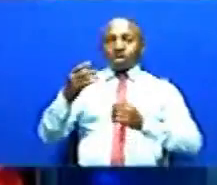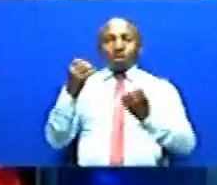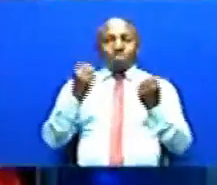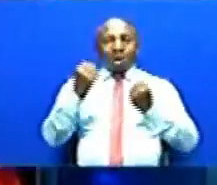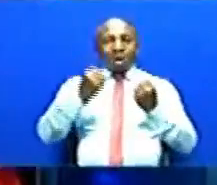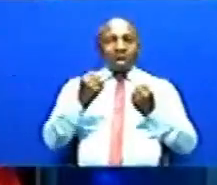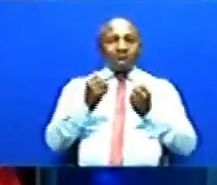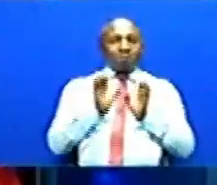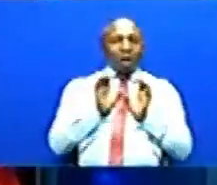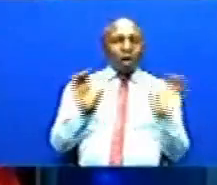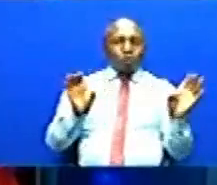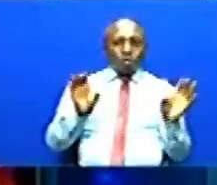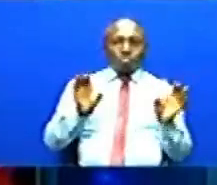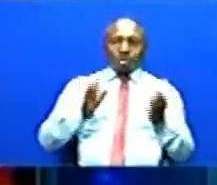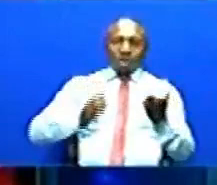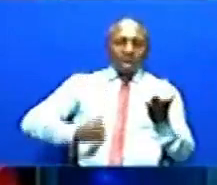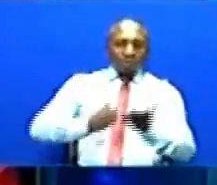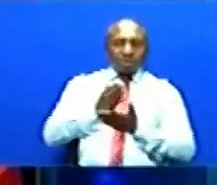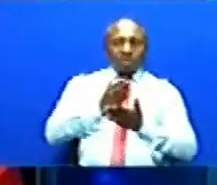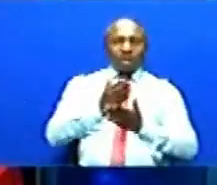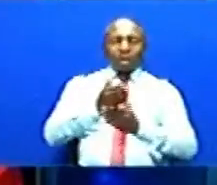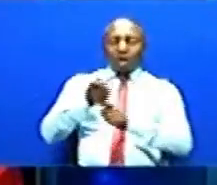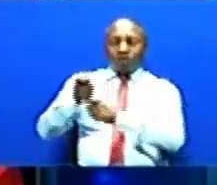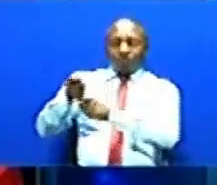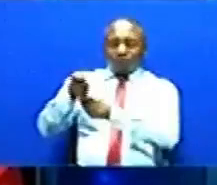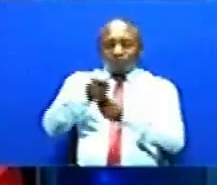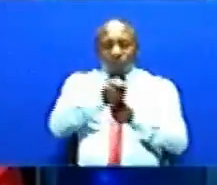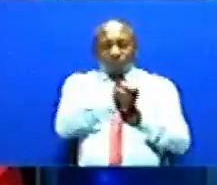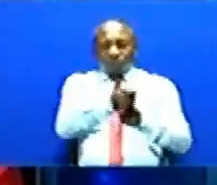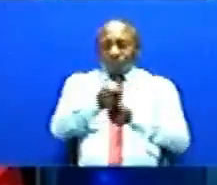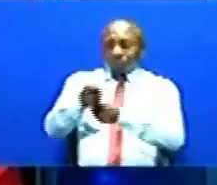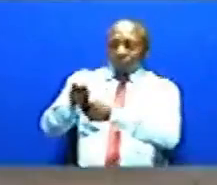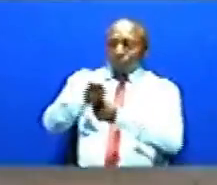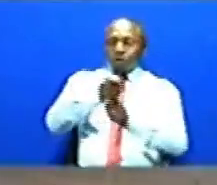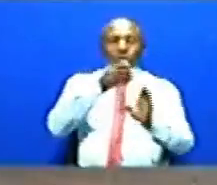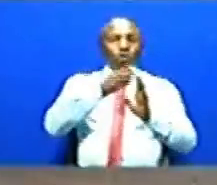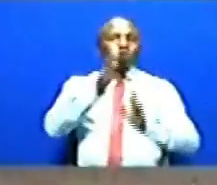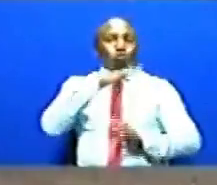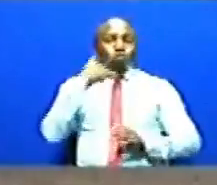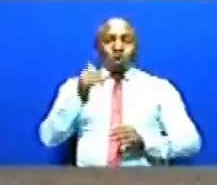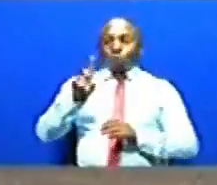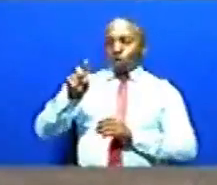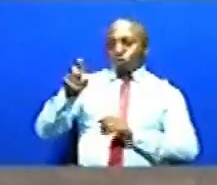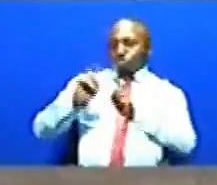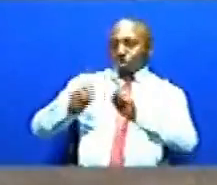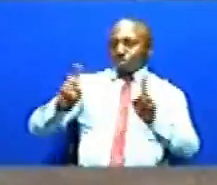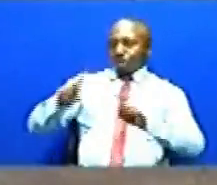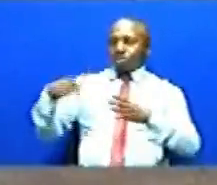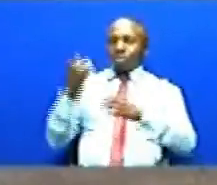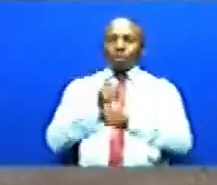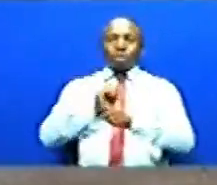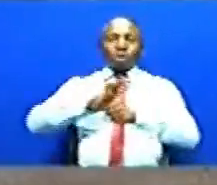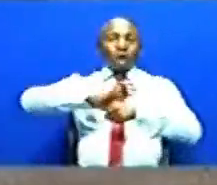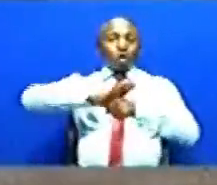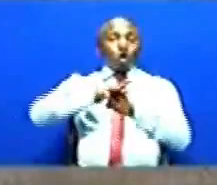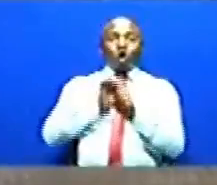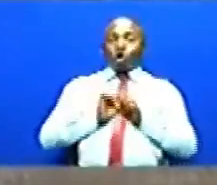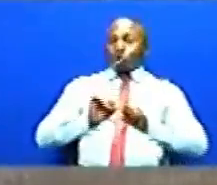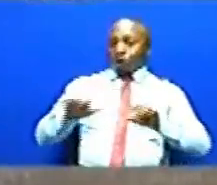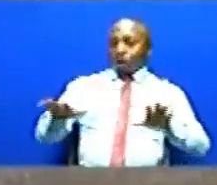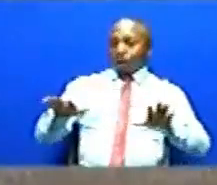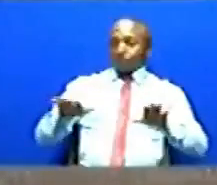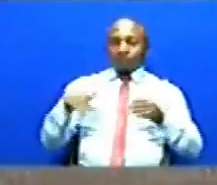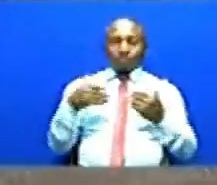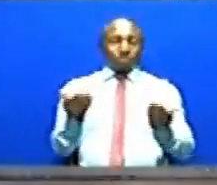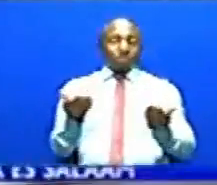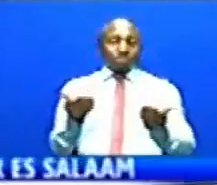maalum yatakayonyunyiza dawa kwa ajili ya kuua vijidudu vya magonjwa mbalimbali ikiwemo korona. Makonda